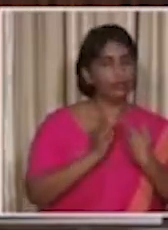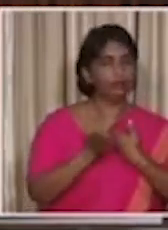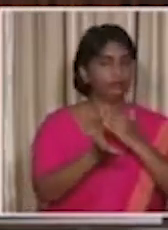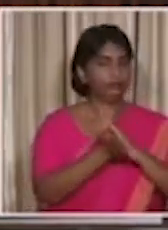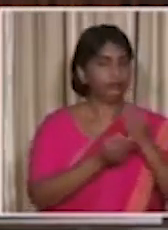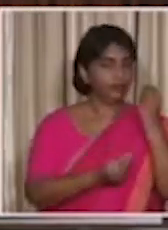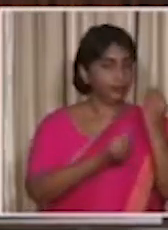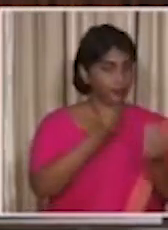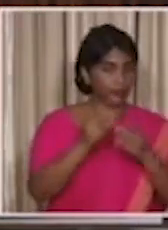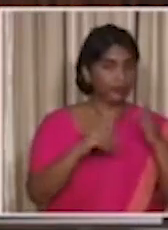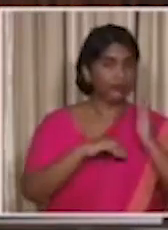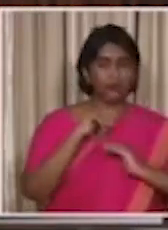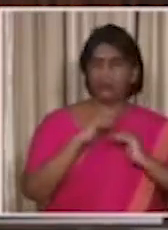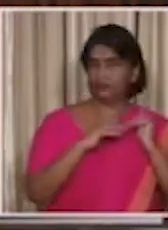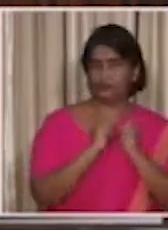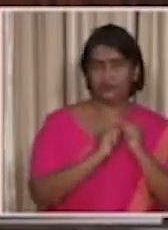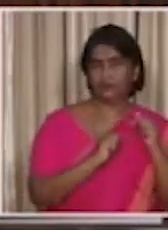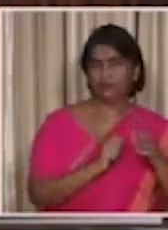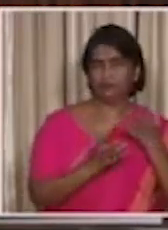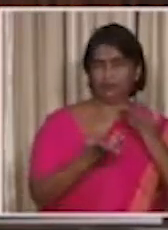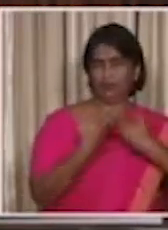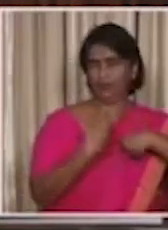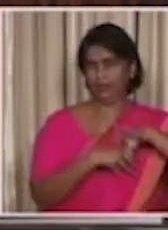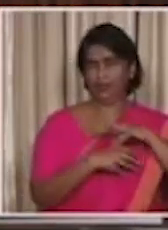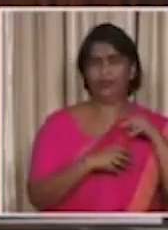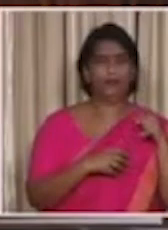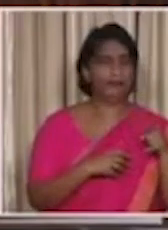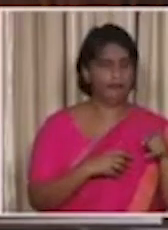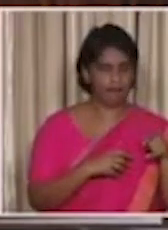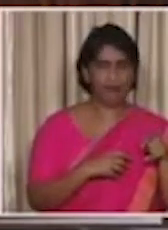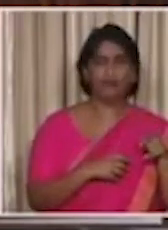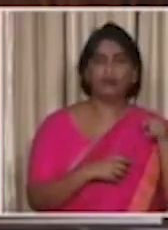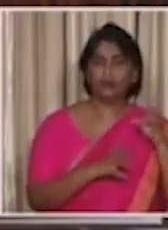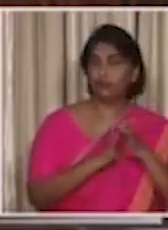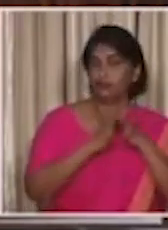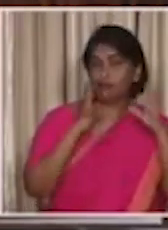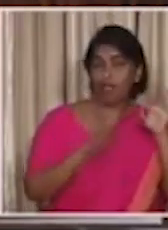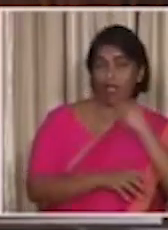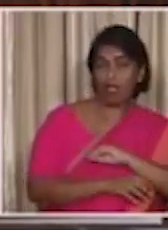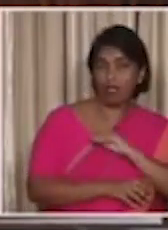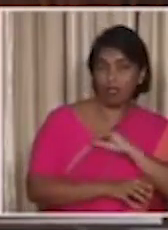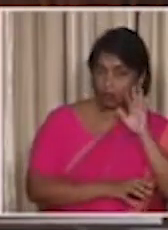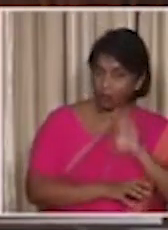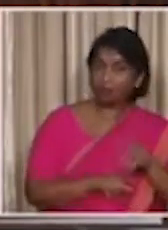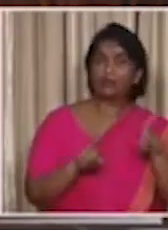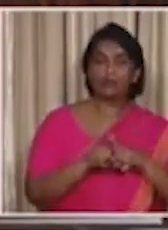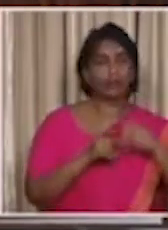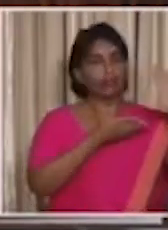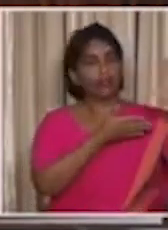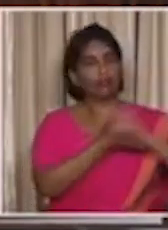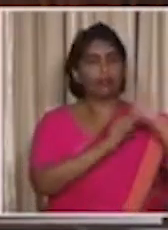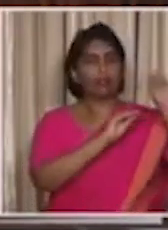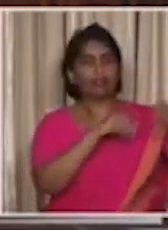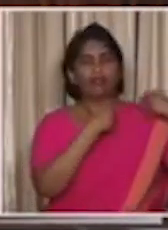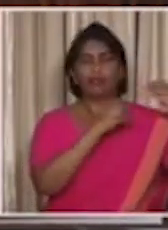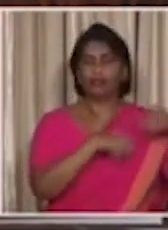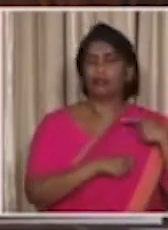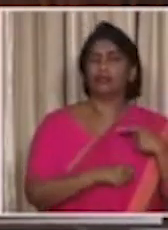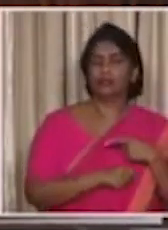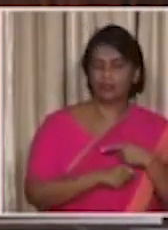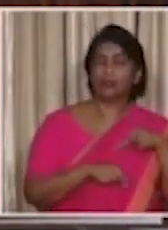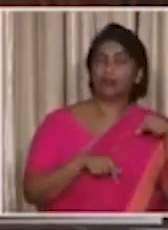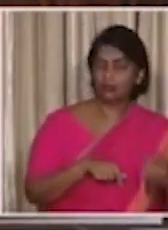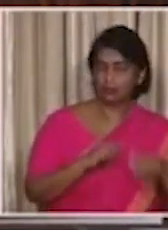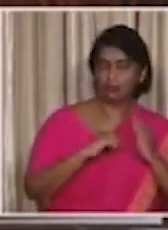ආධාර ලබා දීමේ ක්‍රමය විකෘතියට ලක් වෙලයි තියෙන්නේ වැඩි ආදායම් ඇති අය පවා සහන ආධාර ලබනවා අප